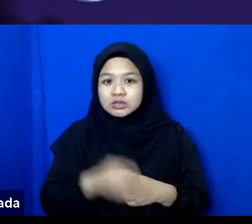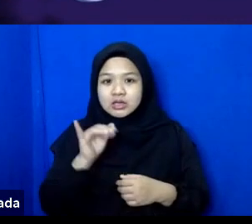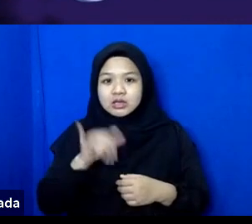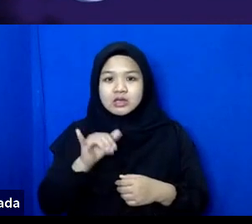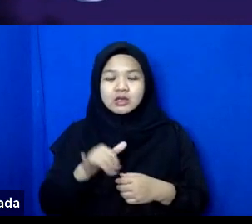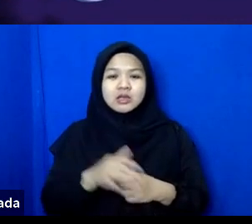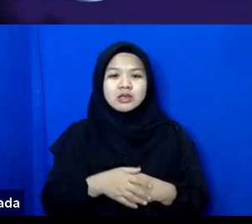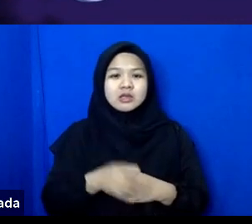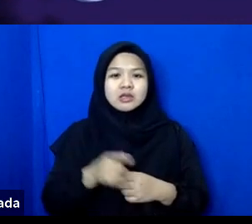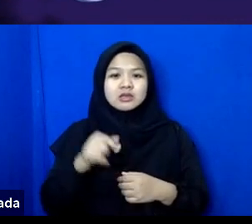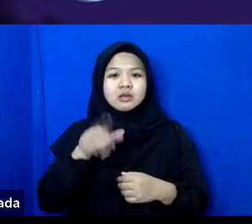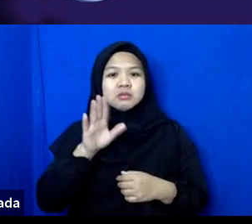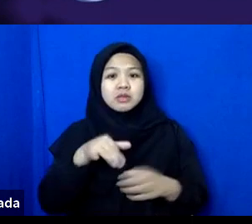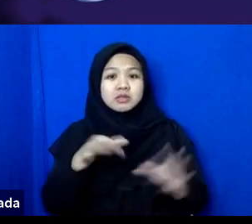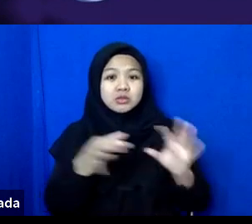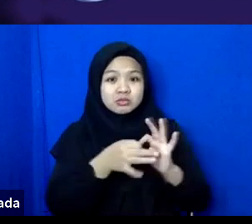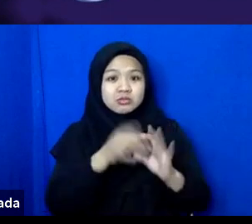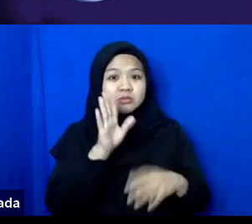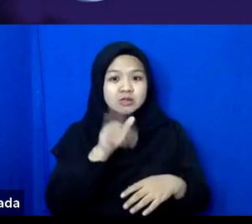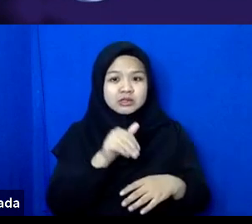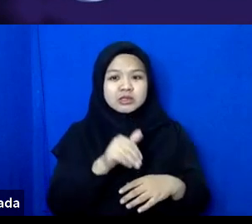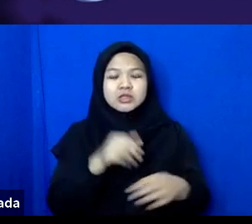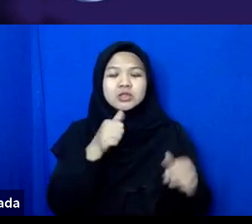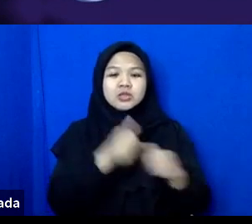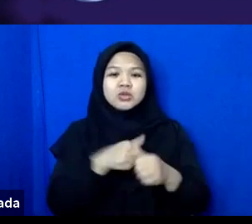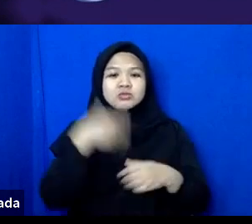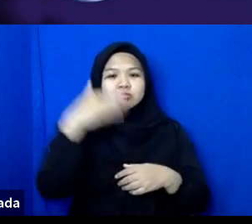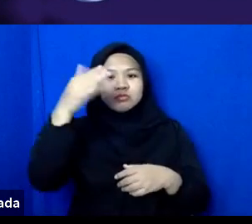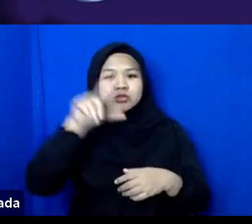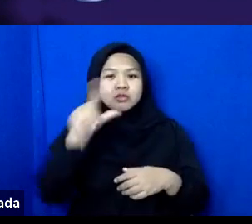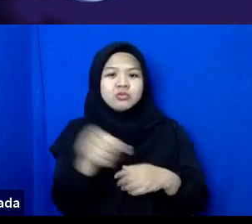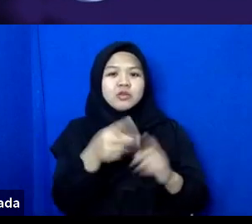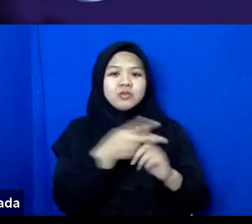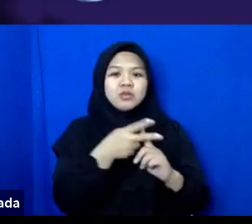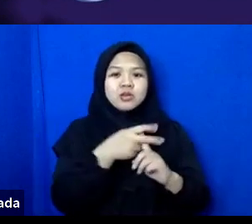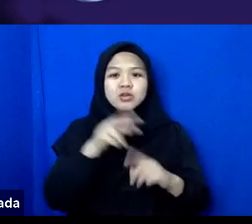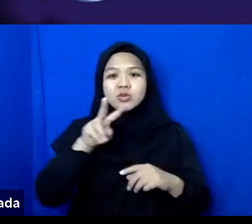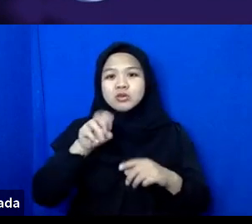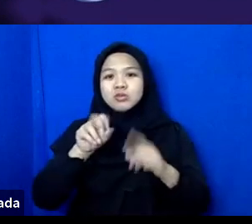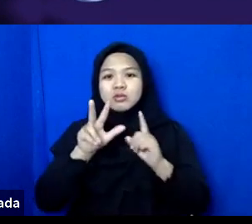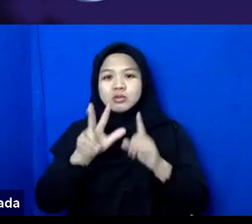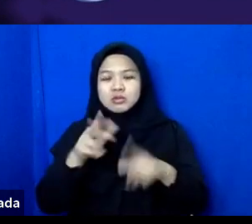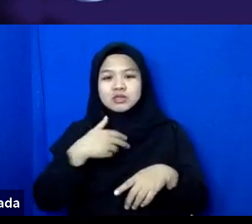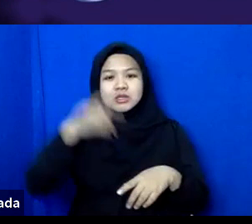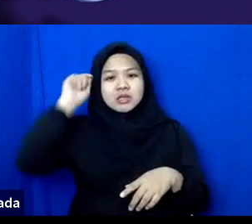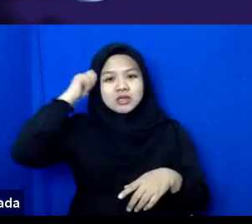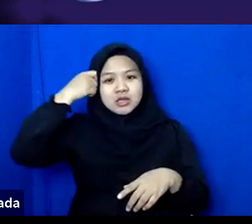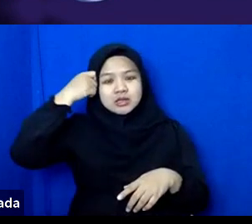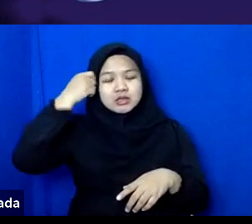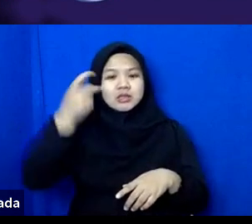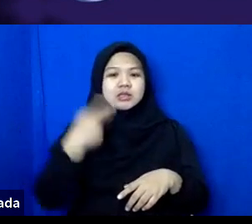gitu kan masih berhubungan bersih kemudian suatu hari di bulan Februari 2018 saya ingat sekali